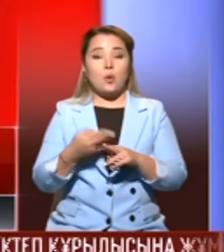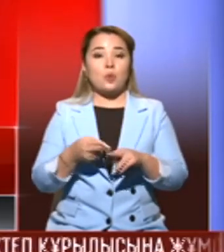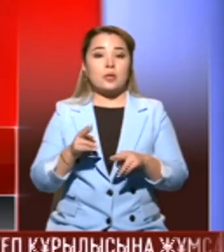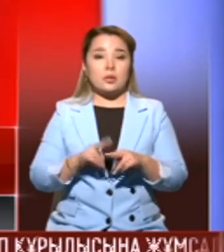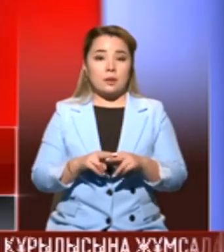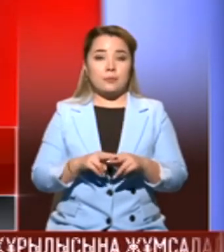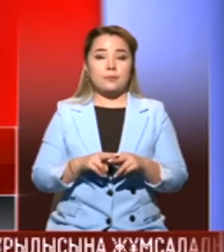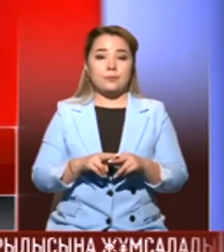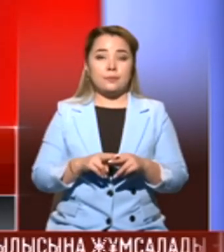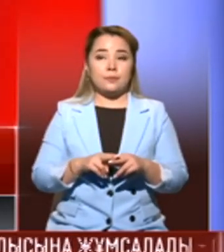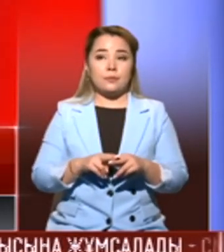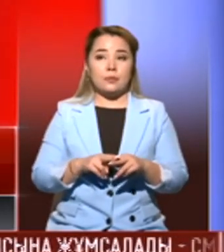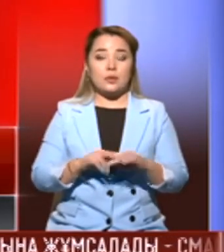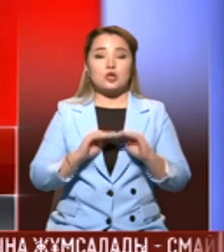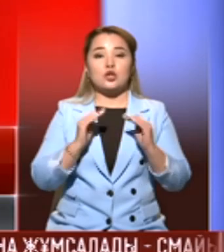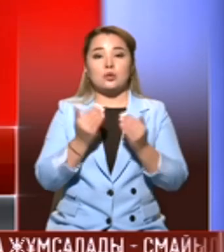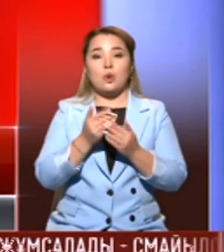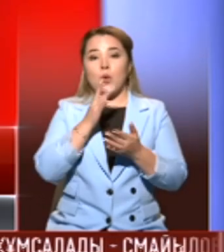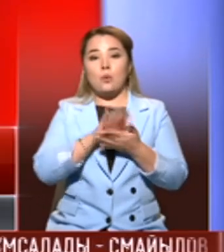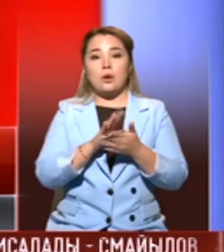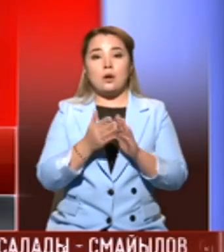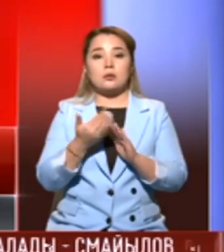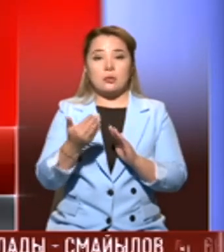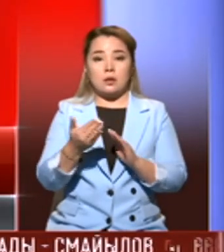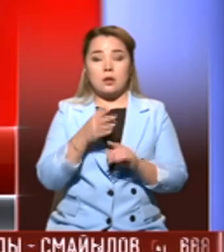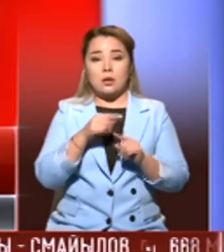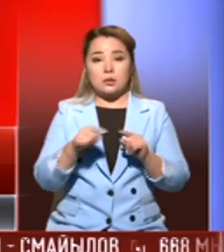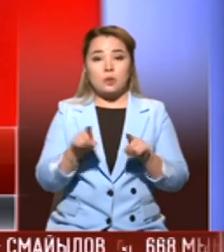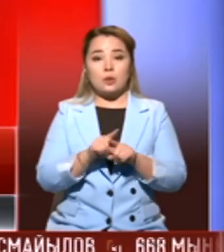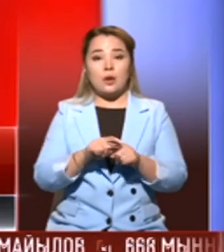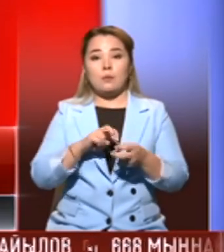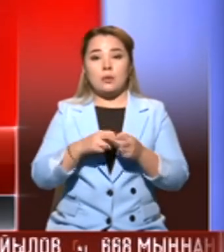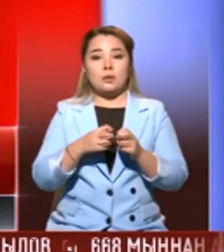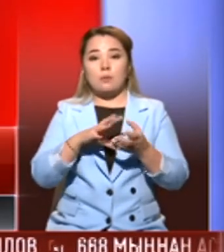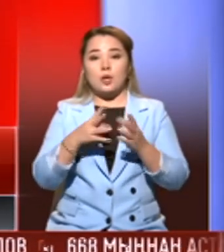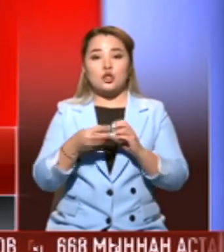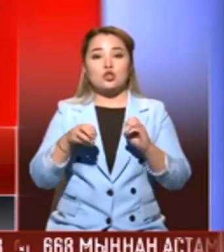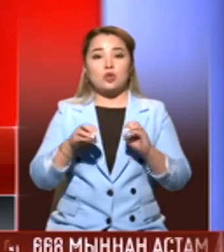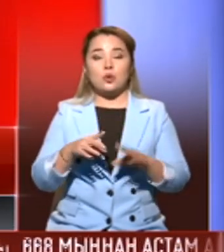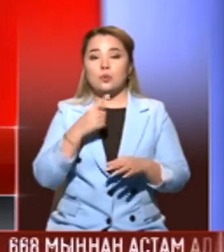Өйткені шектеулі уақыт көлемінде бүкіл мәселені шешу қиындау.